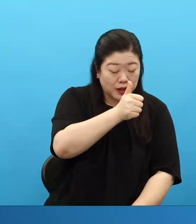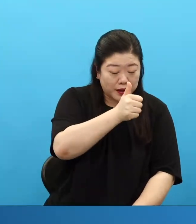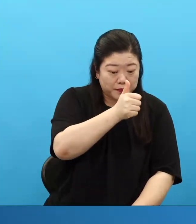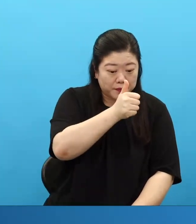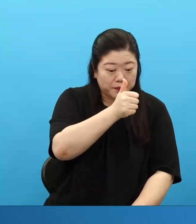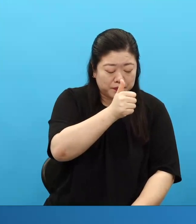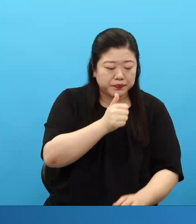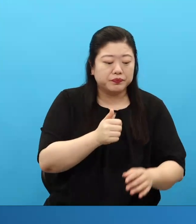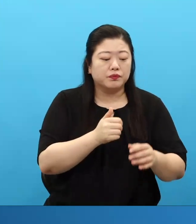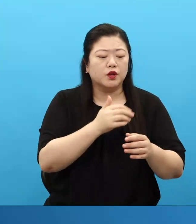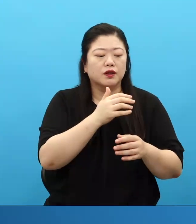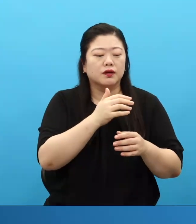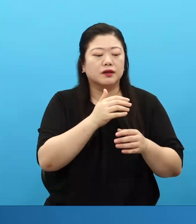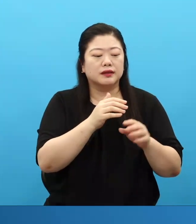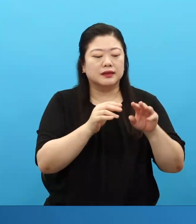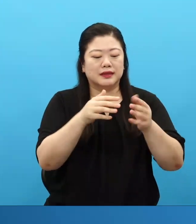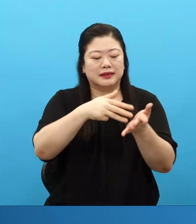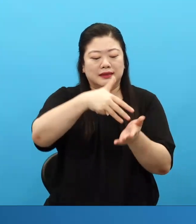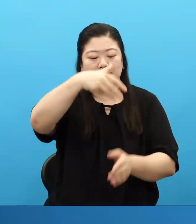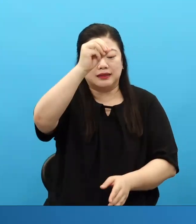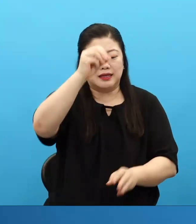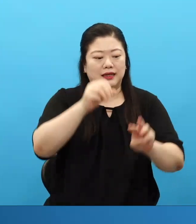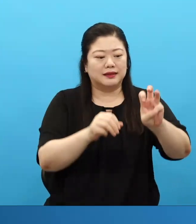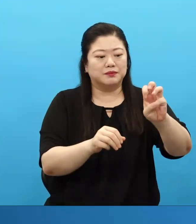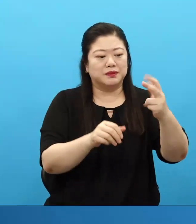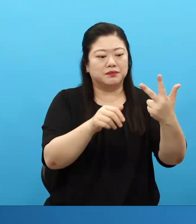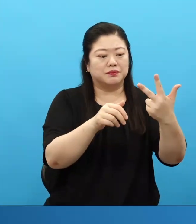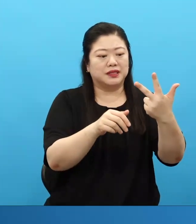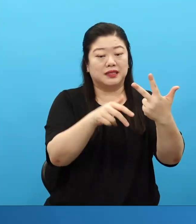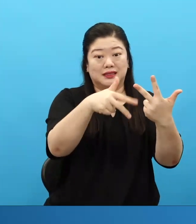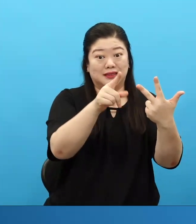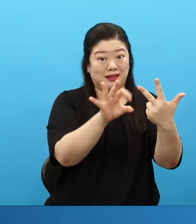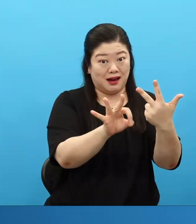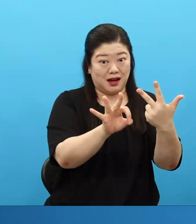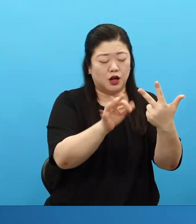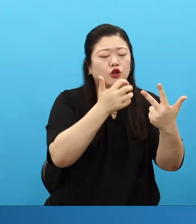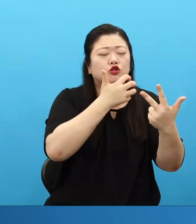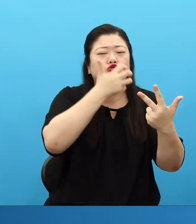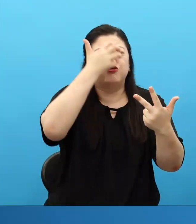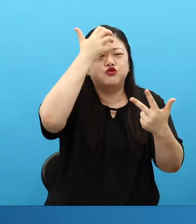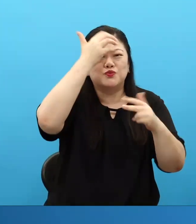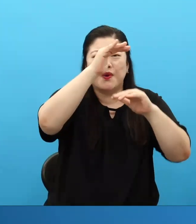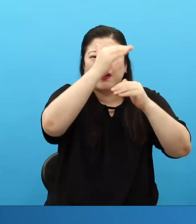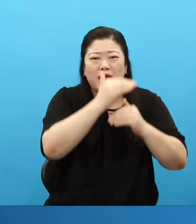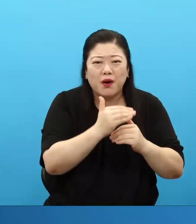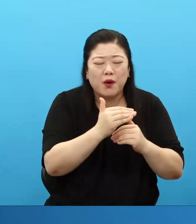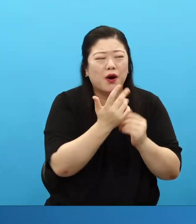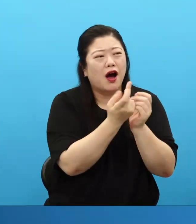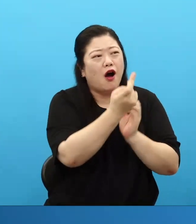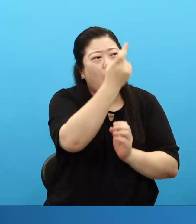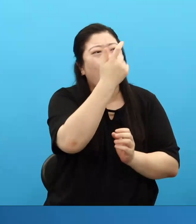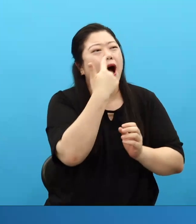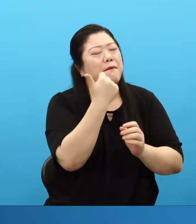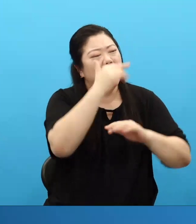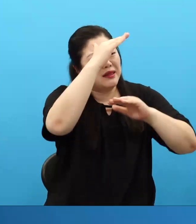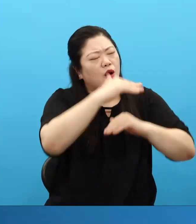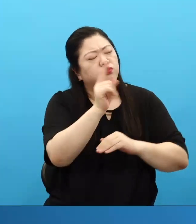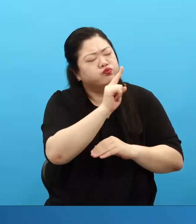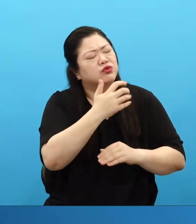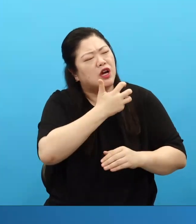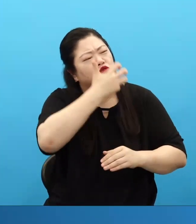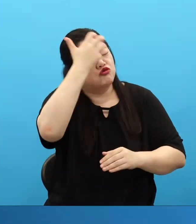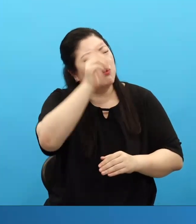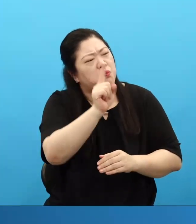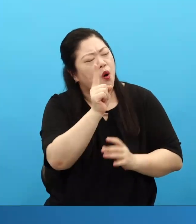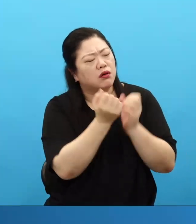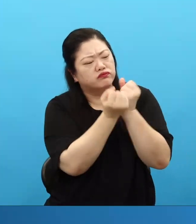겁니다. At the covenant that God gave today, we see in Genesis 37 verse 11 that Jacob and Joseph placed that in their hearts. 어떻게 됐습니까? And what happened? 딱